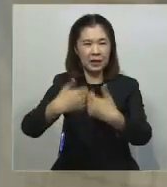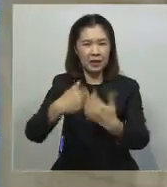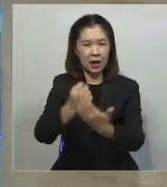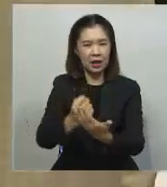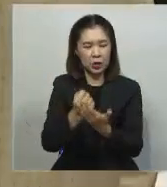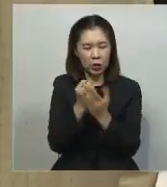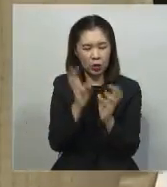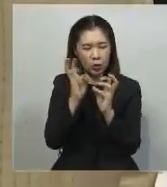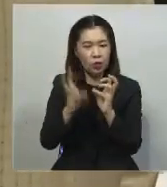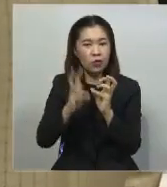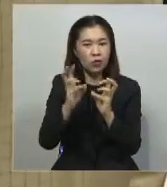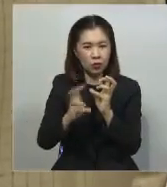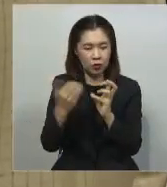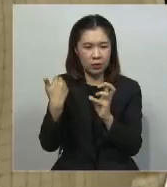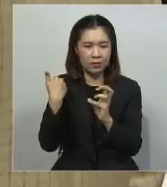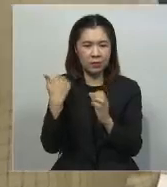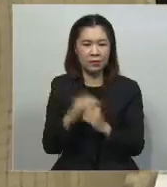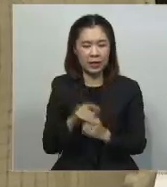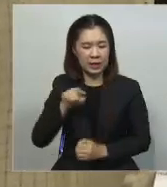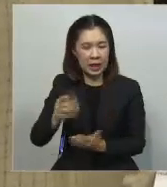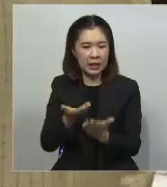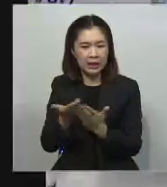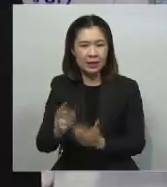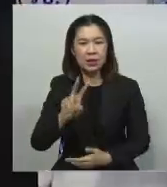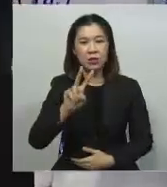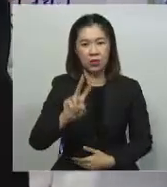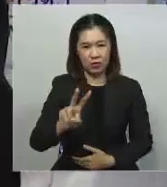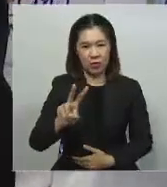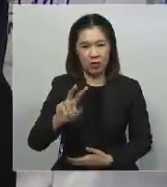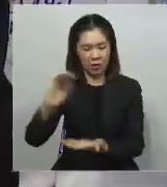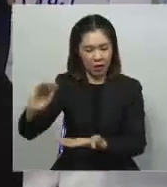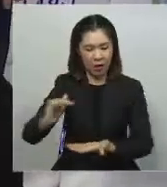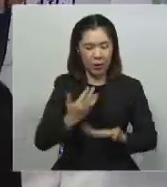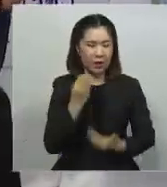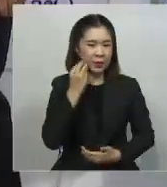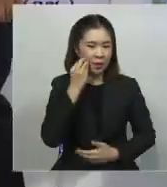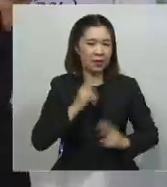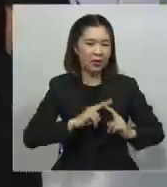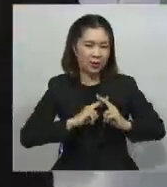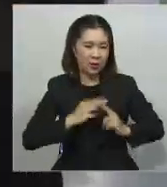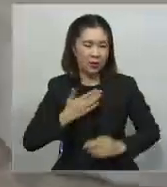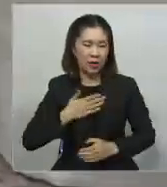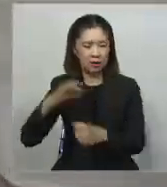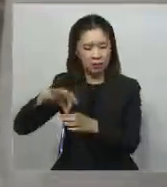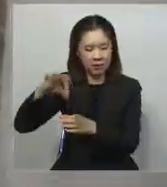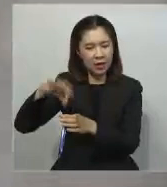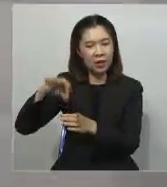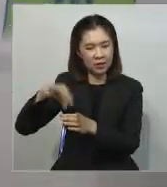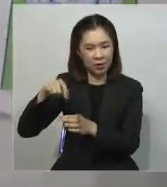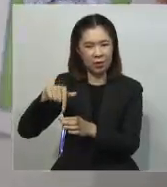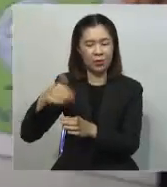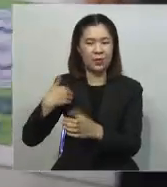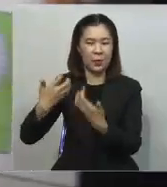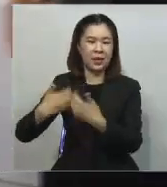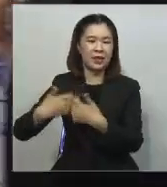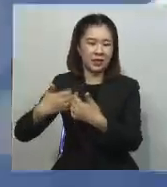0.1 ไมครอนได้โดยมีการสั่งซื้อจำนวน2เครื่องสำหรับใช้ที่บ้านพักและสั่งซื้อเครื่องชงเครื่องดื่มอัตโนมัติ